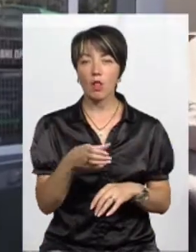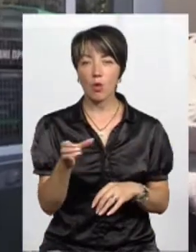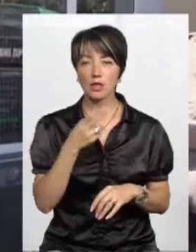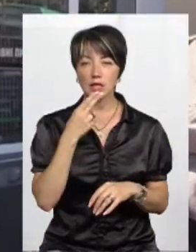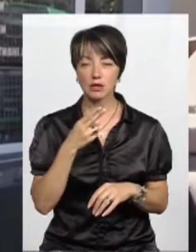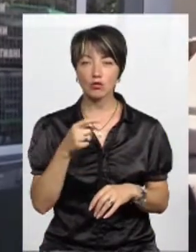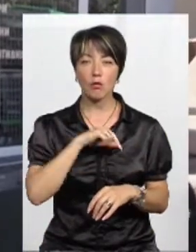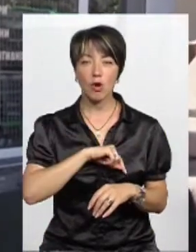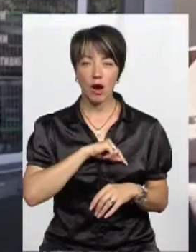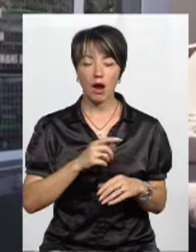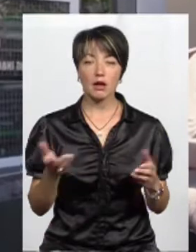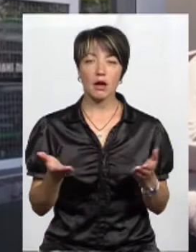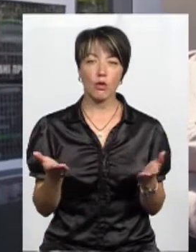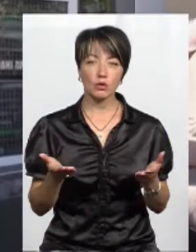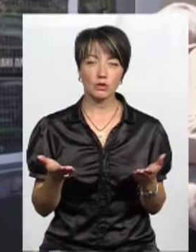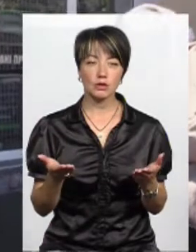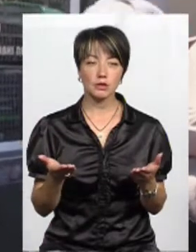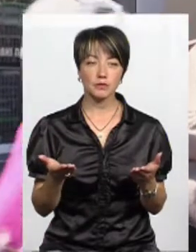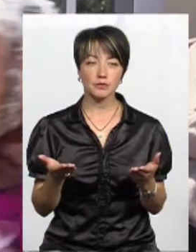щоб мораль якось